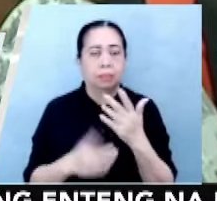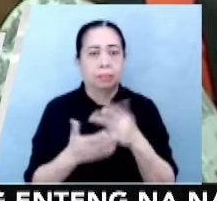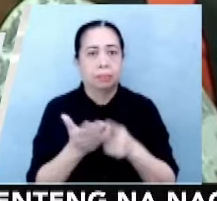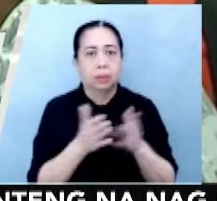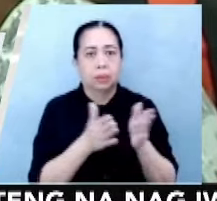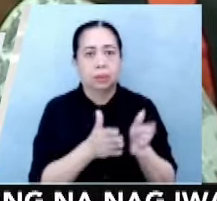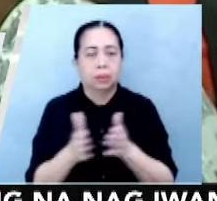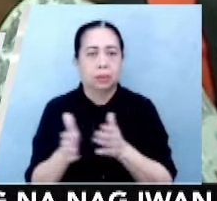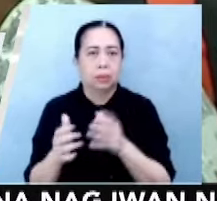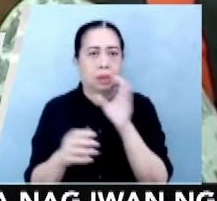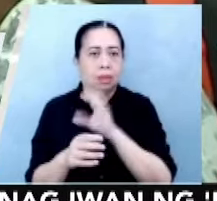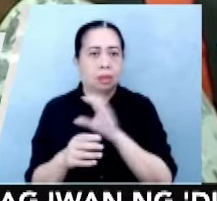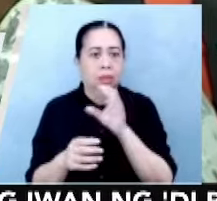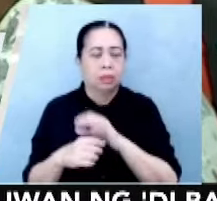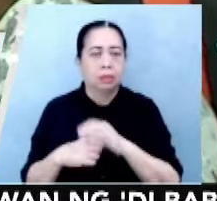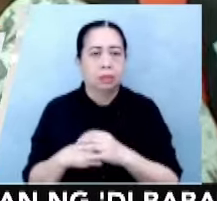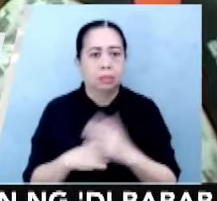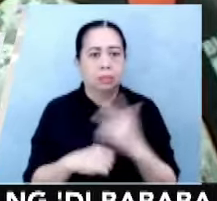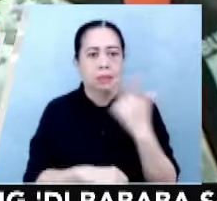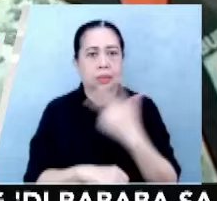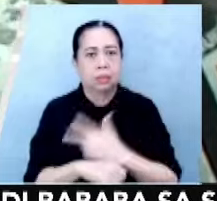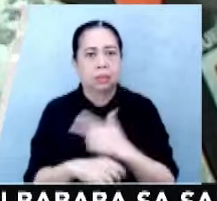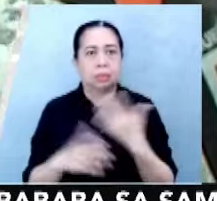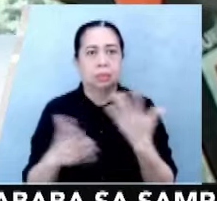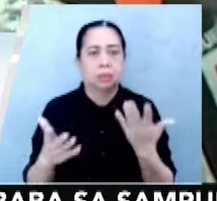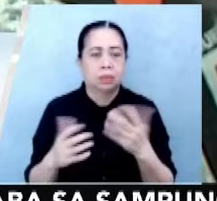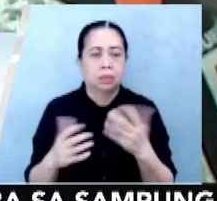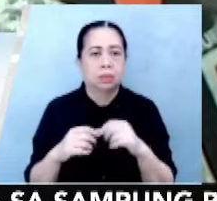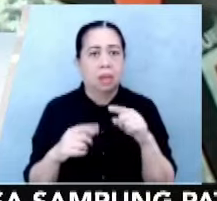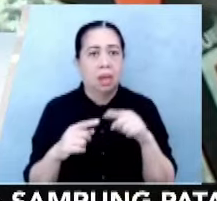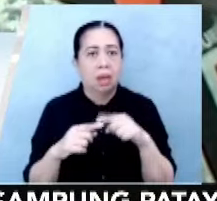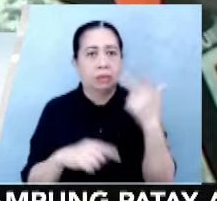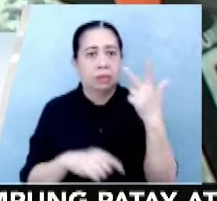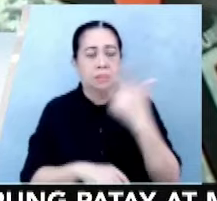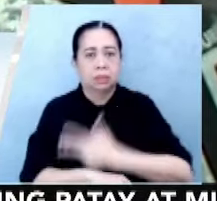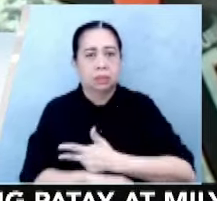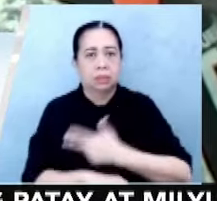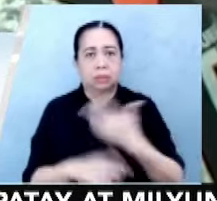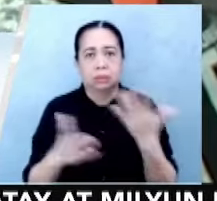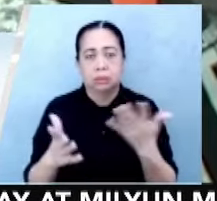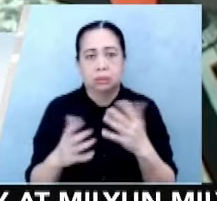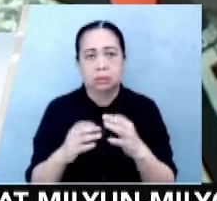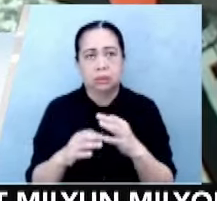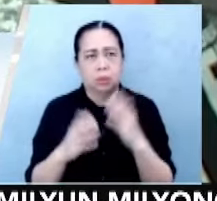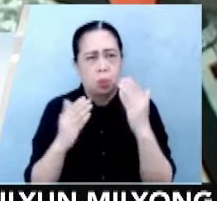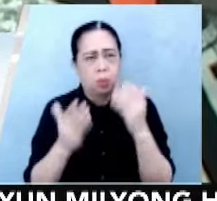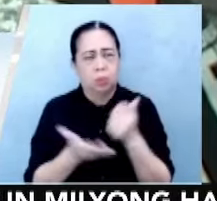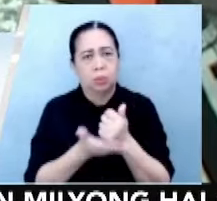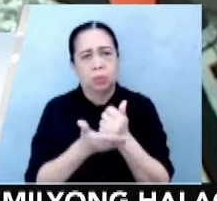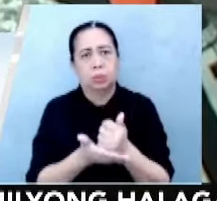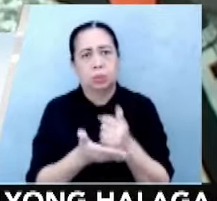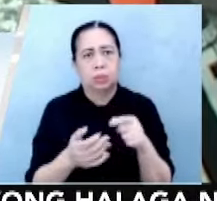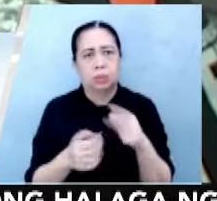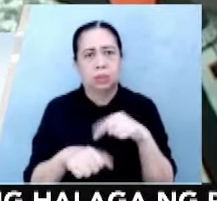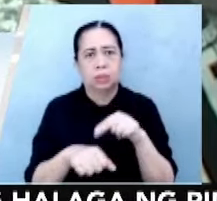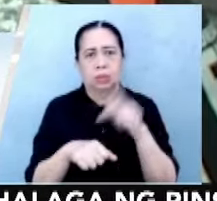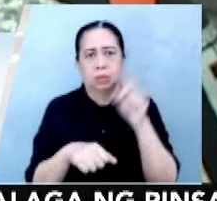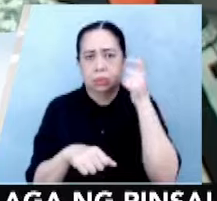paghahanap. So siguro kung after the 3 days, siguro kung maaari, matulungan din kami ng national government